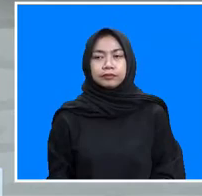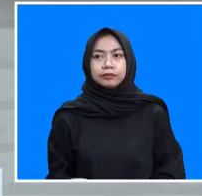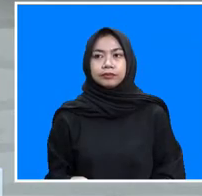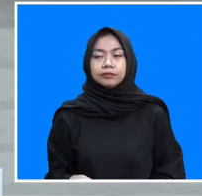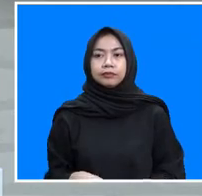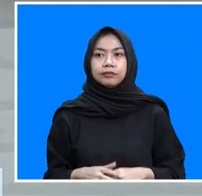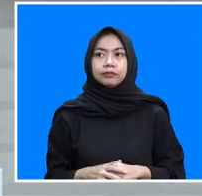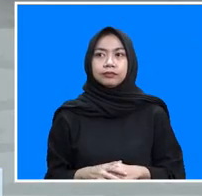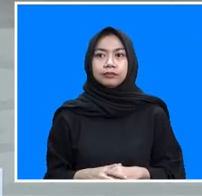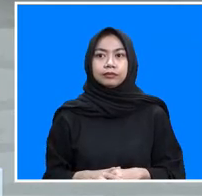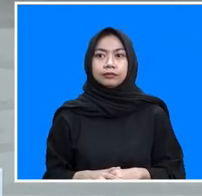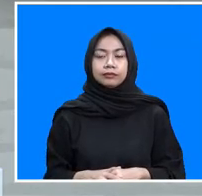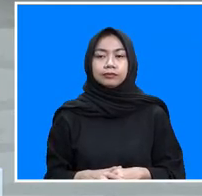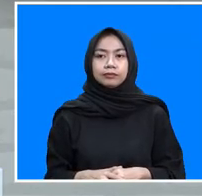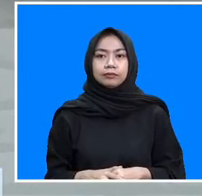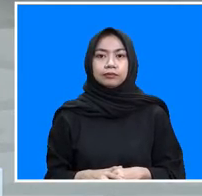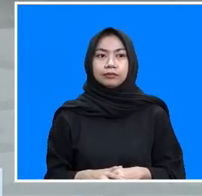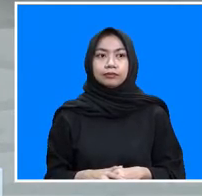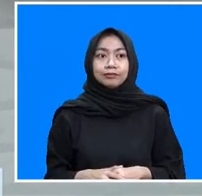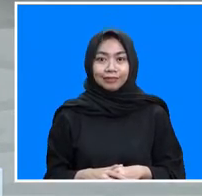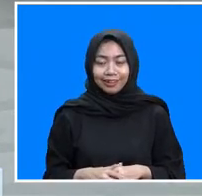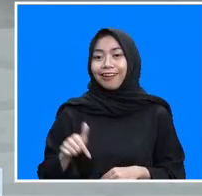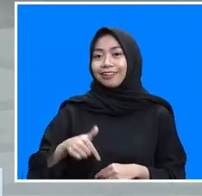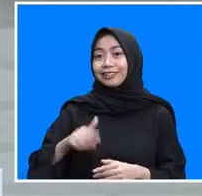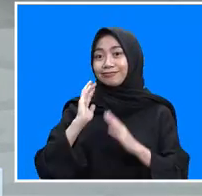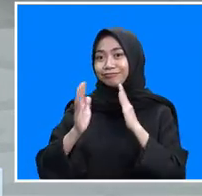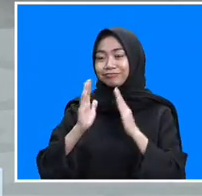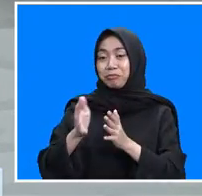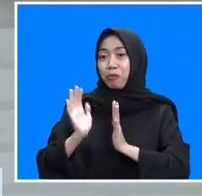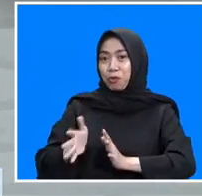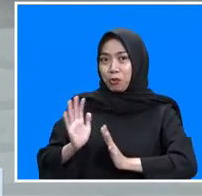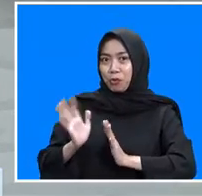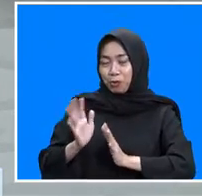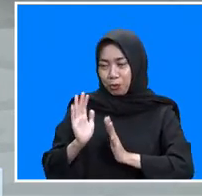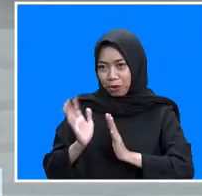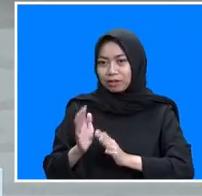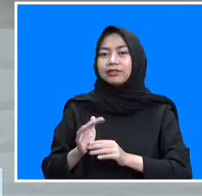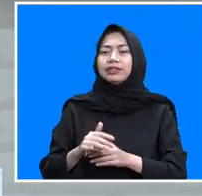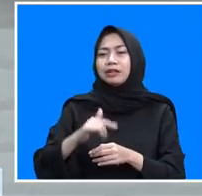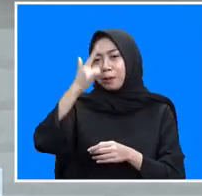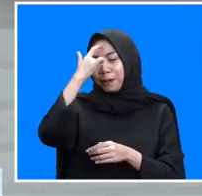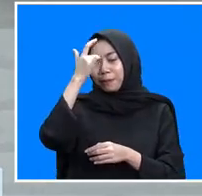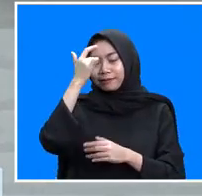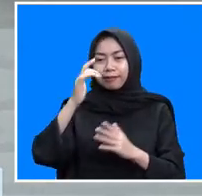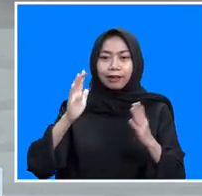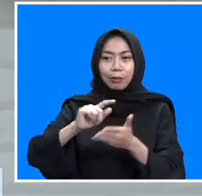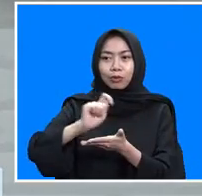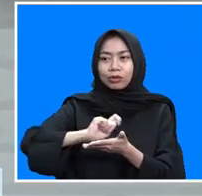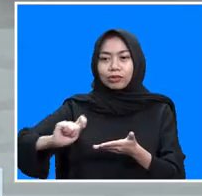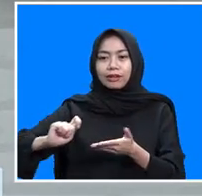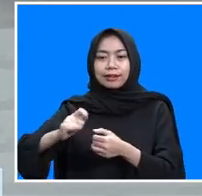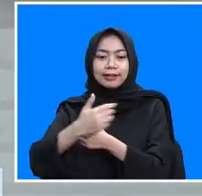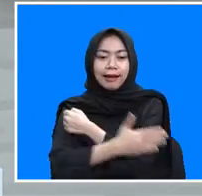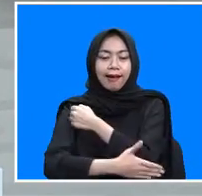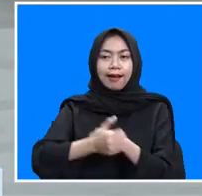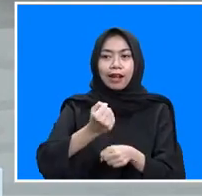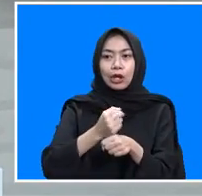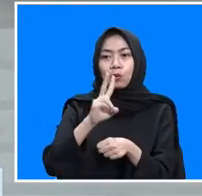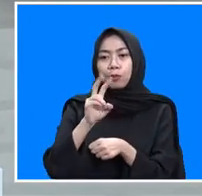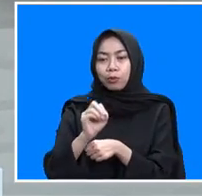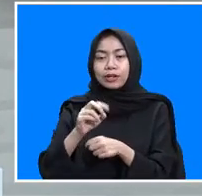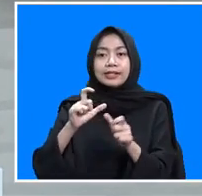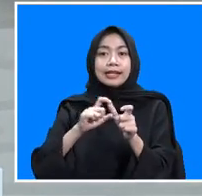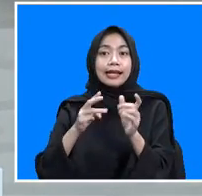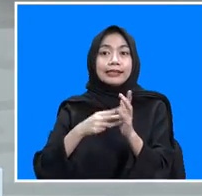ini, untuk kita bisa membicarakan lebih lanjut pentingnya pembelajaran tatap muka dalam konteks negara-negara G20,